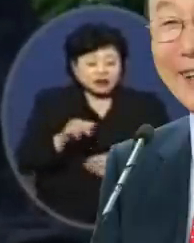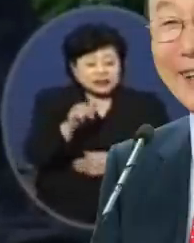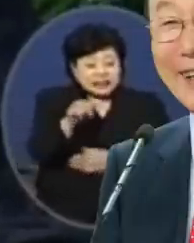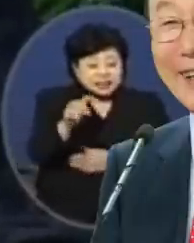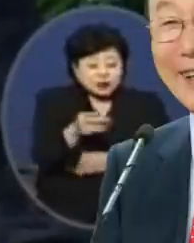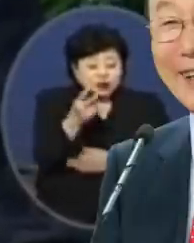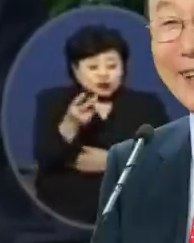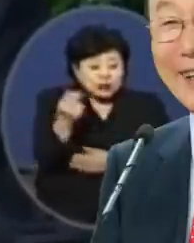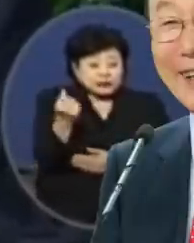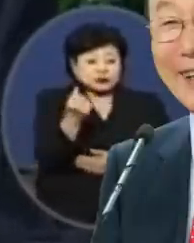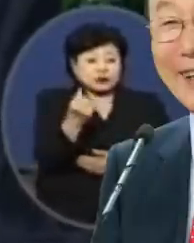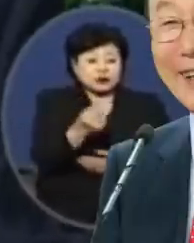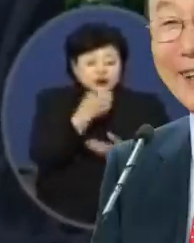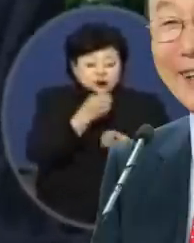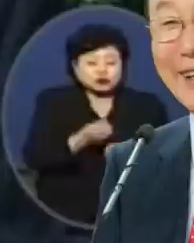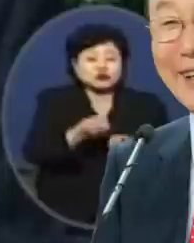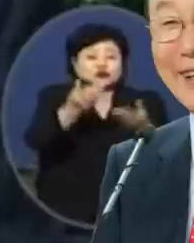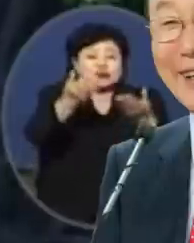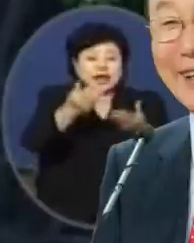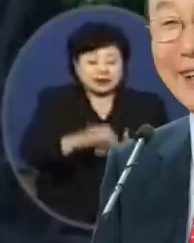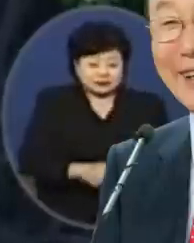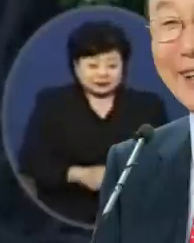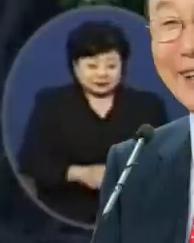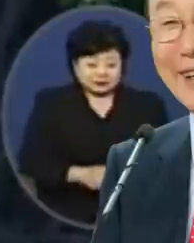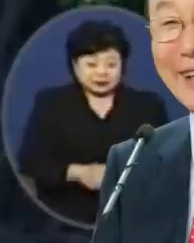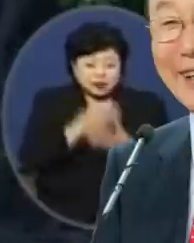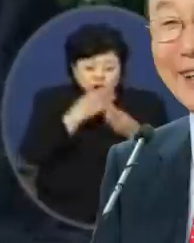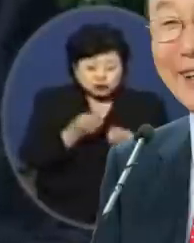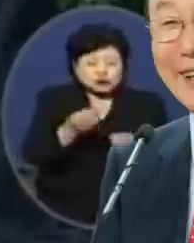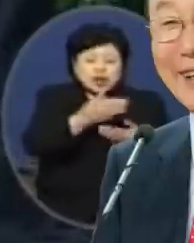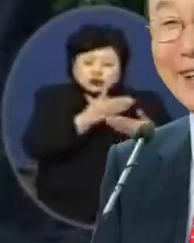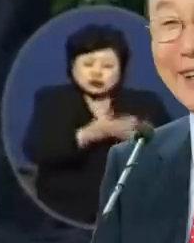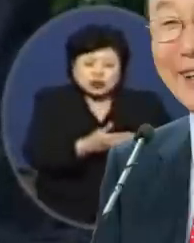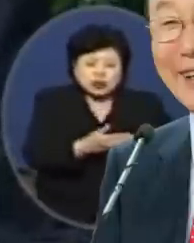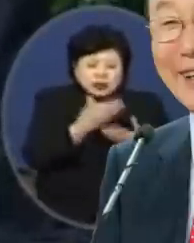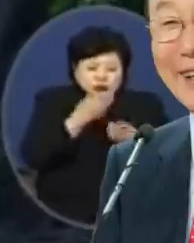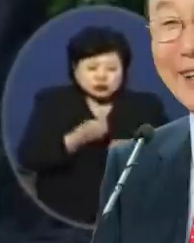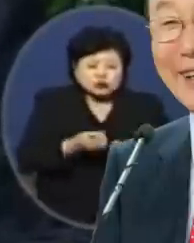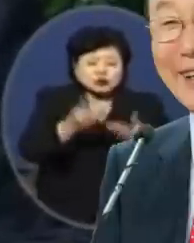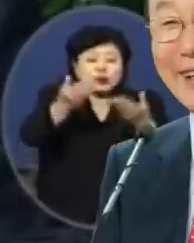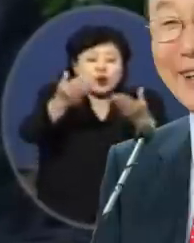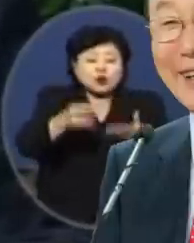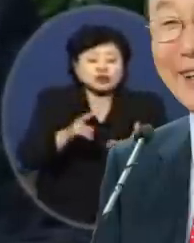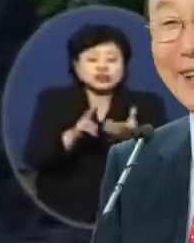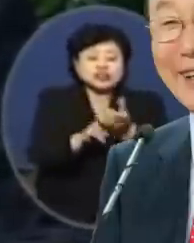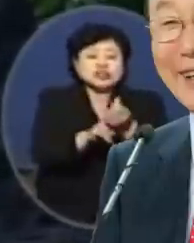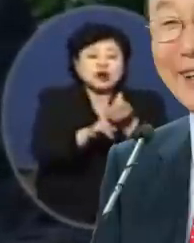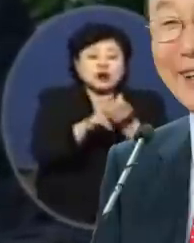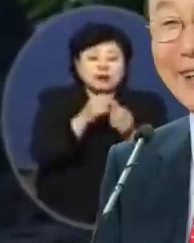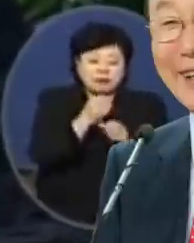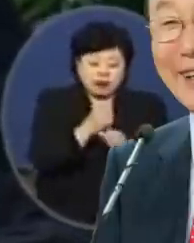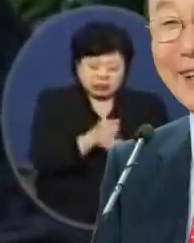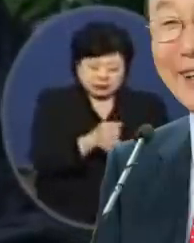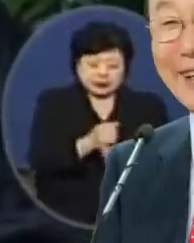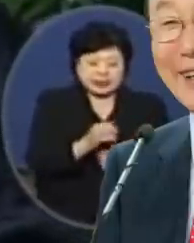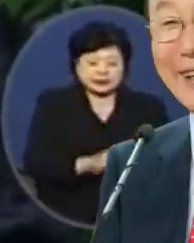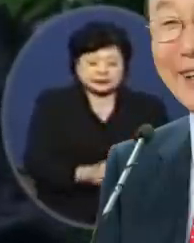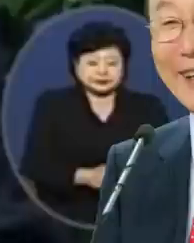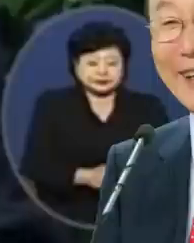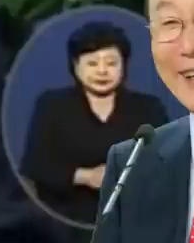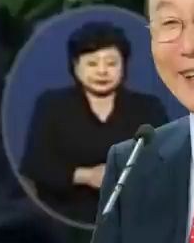마리를 받아서 축사를 하셨습니다. 그게 중요한 것입니다. 축복 그 자체가 기적을 해가는 역사인